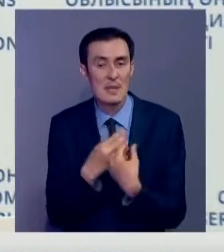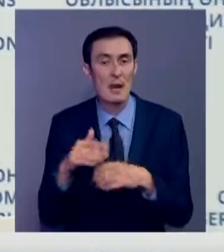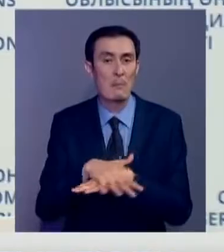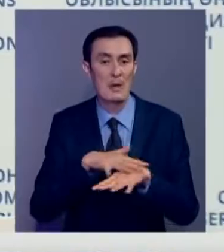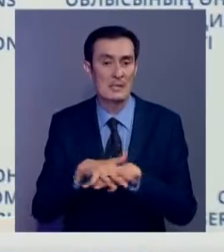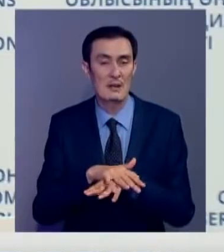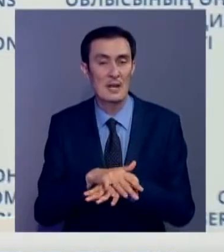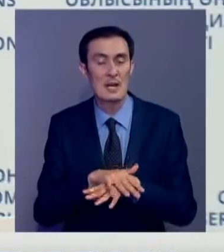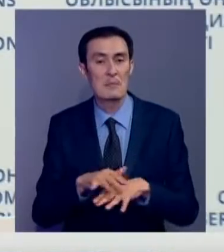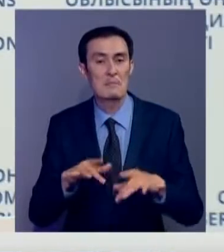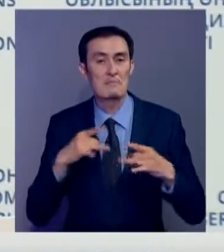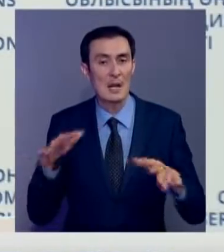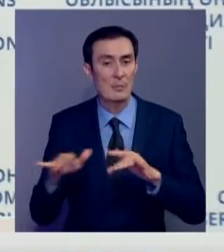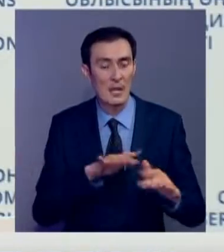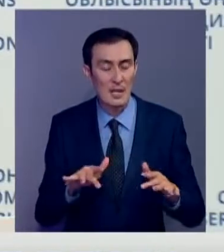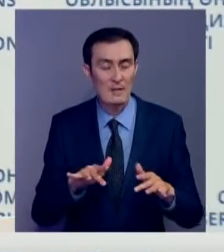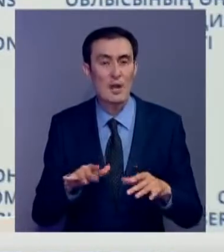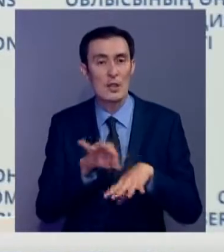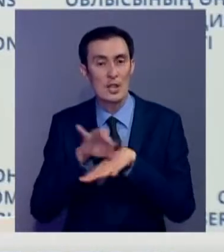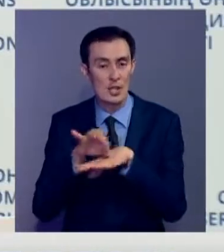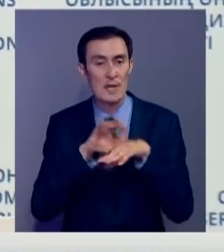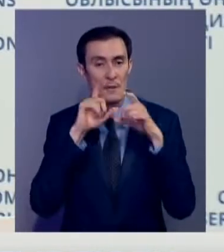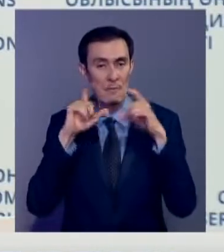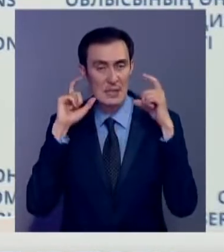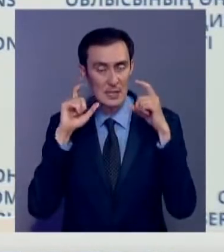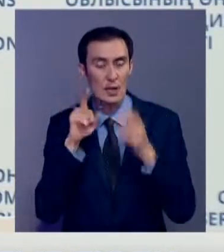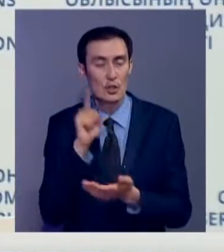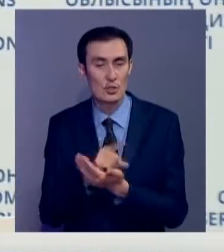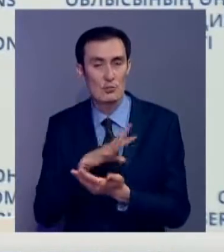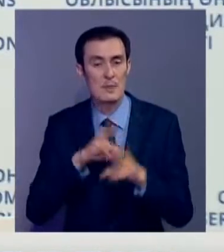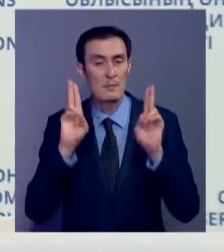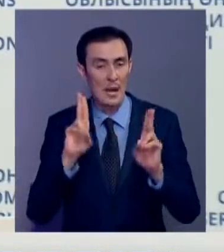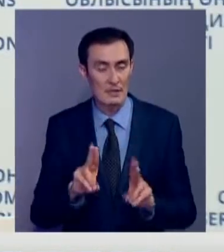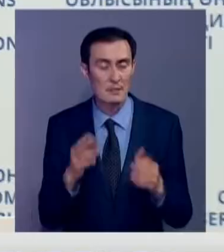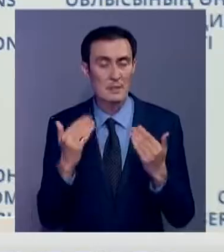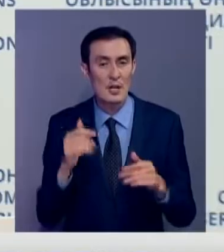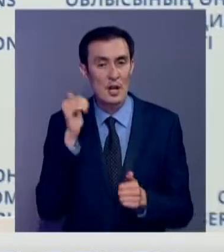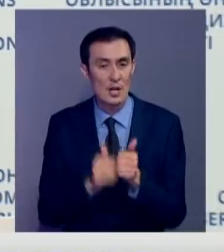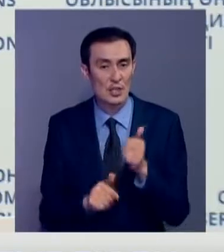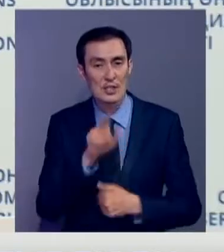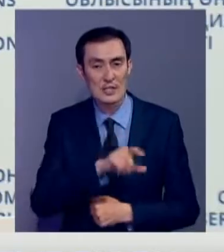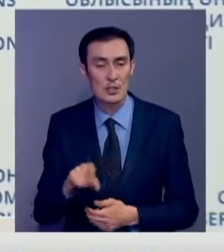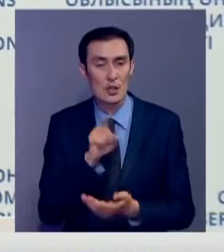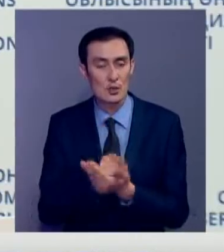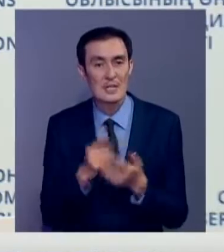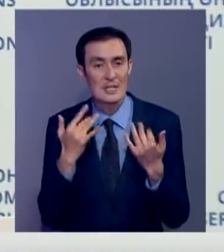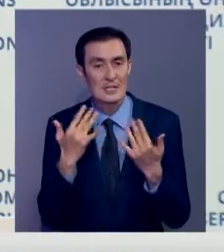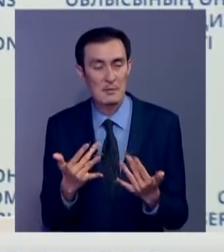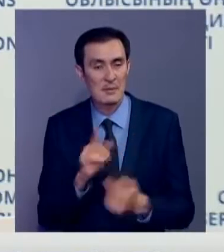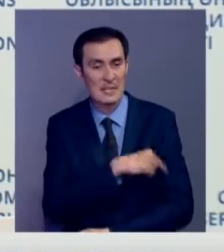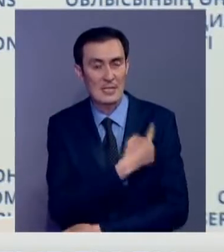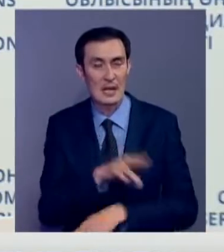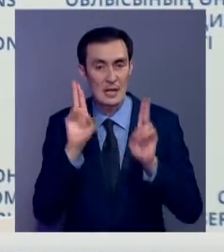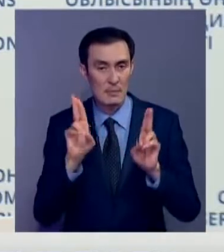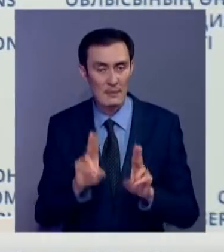массовых мероприятий. Ношение масок в общественных местах должно стать нормой. Кроме того, каждый из нас должен требовать соблюдать санитарные